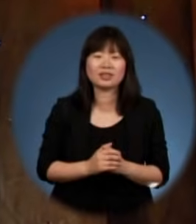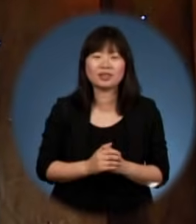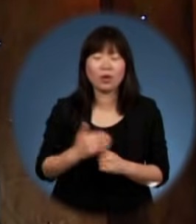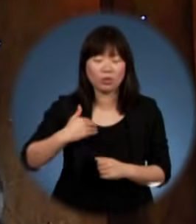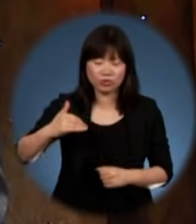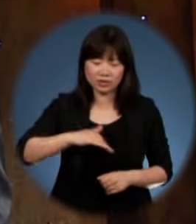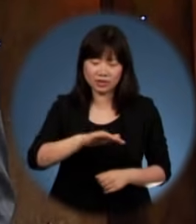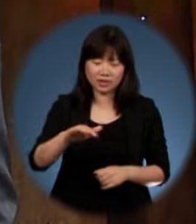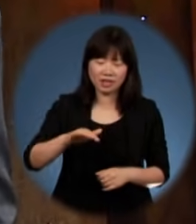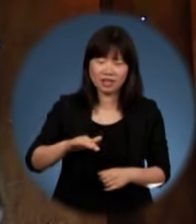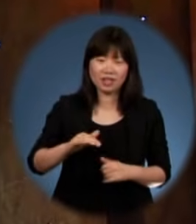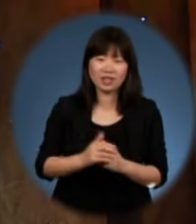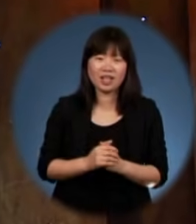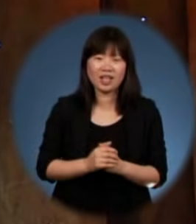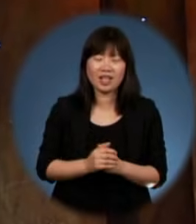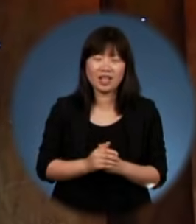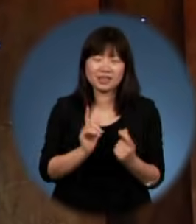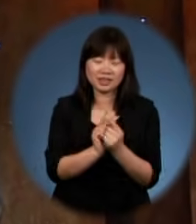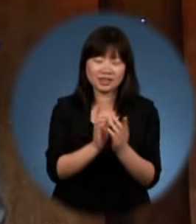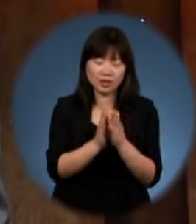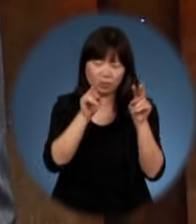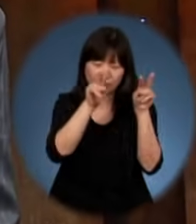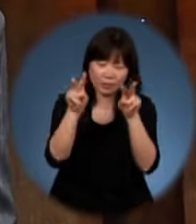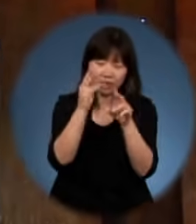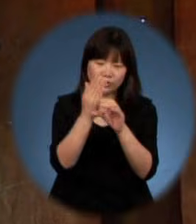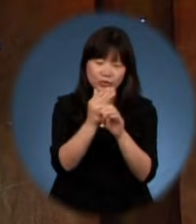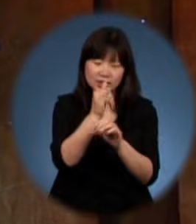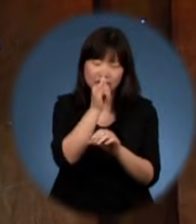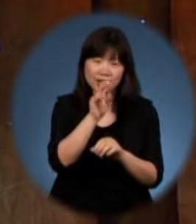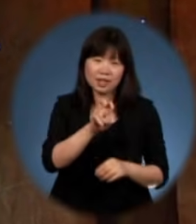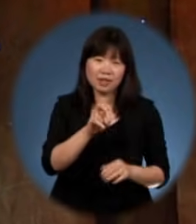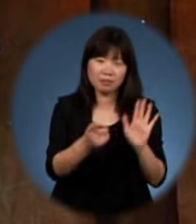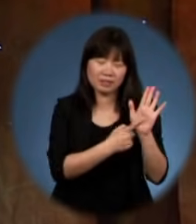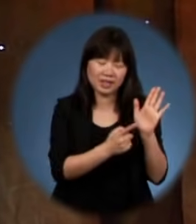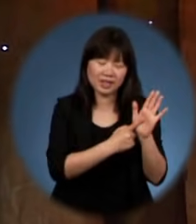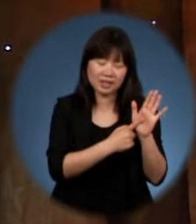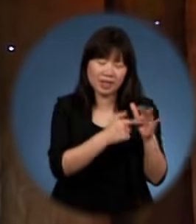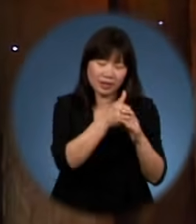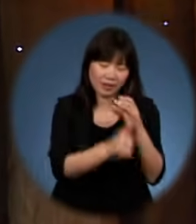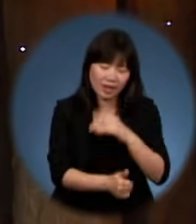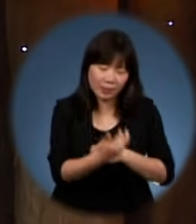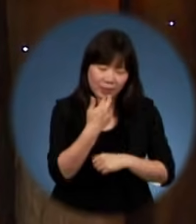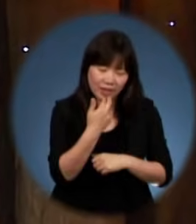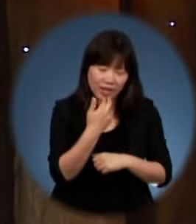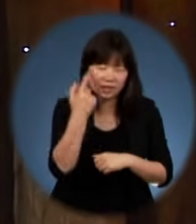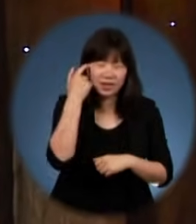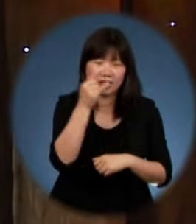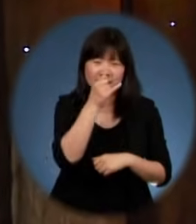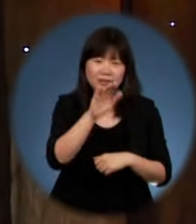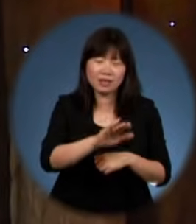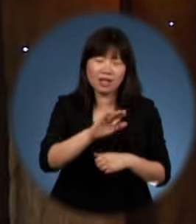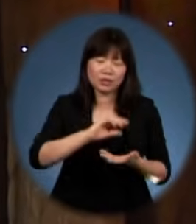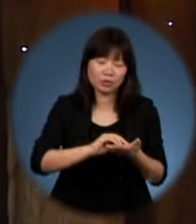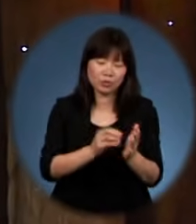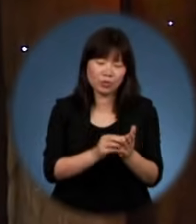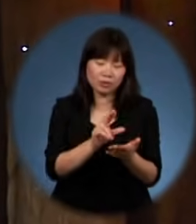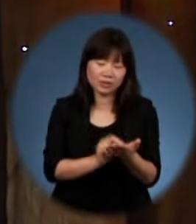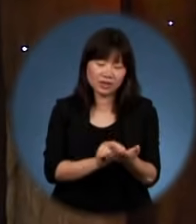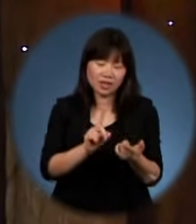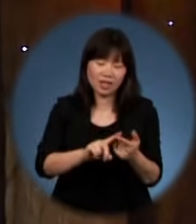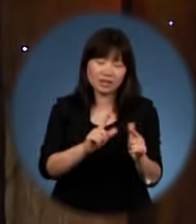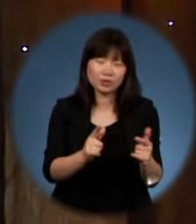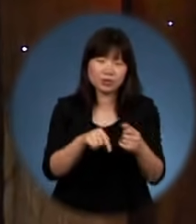우리가 어 현상적으로 보고 있는 그 마케팅에 넘어가지 않는 것이다 이렇게 생각하는데 그 정도의 문제 하려 캠프